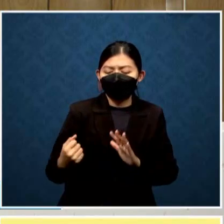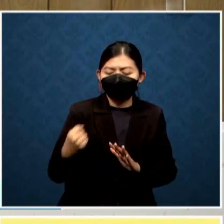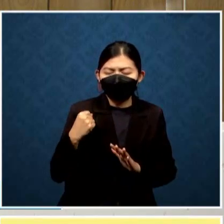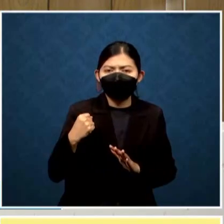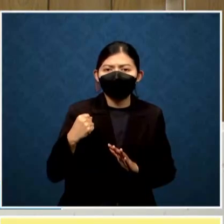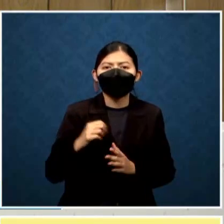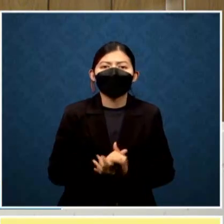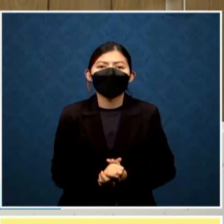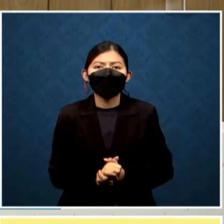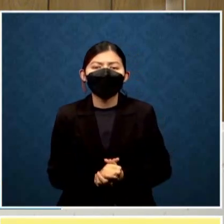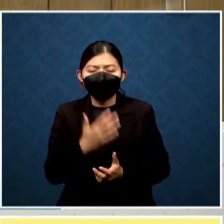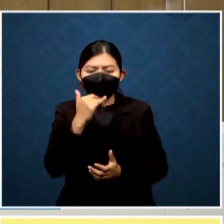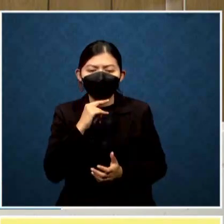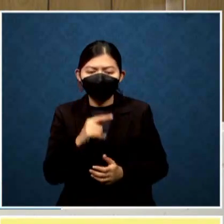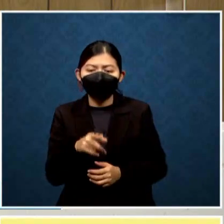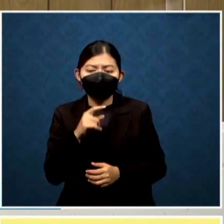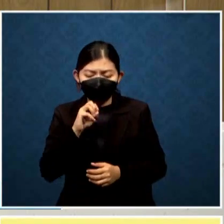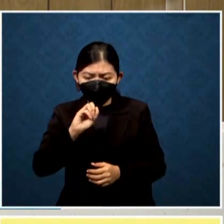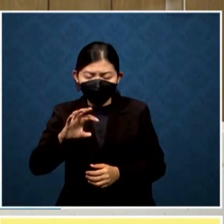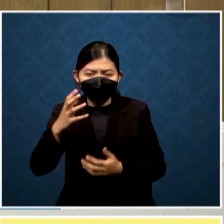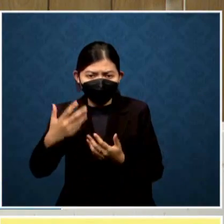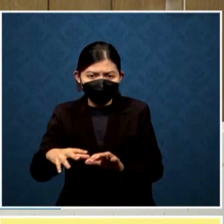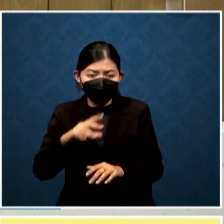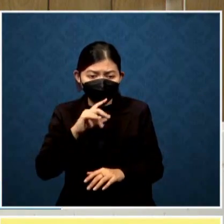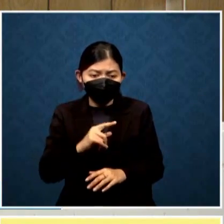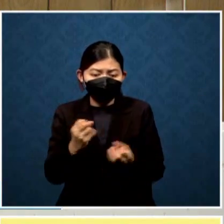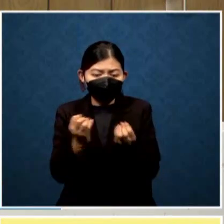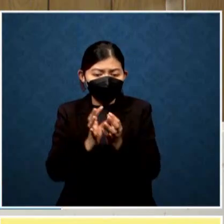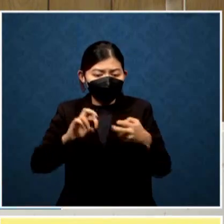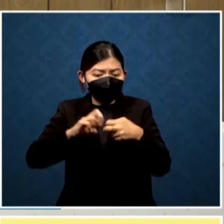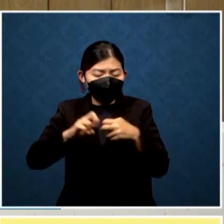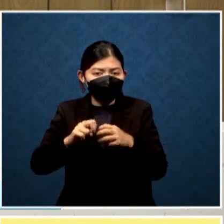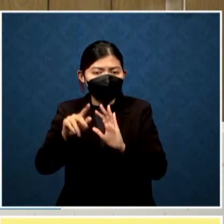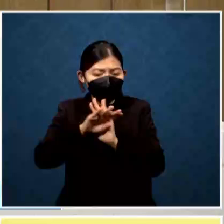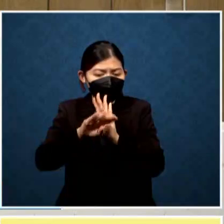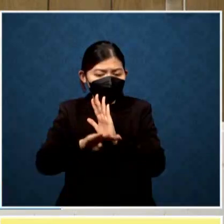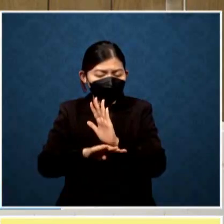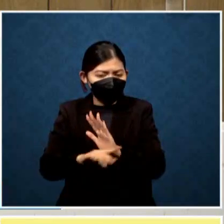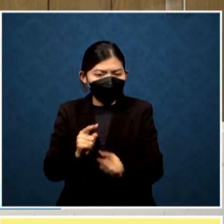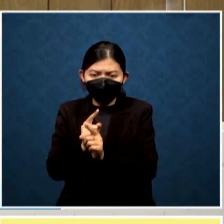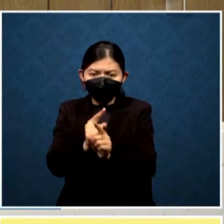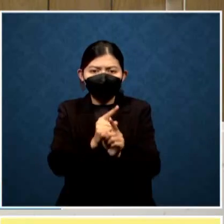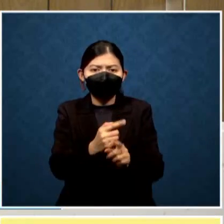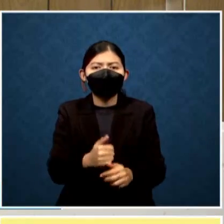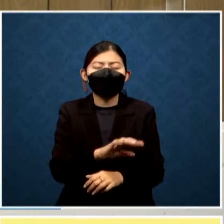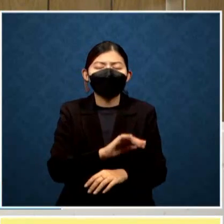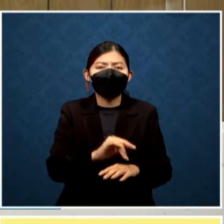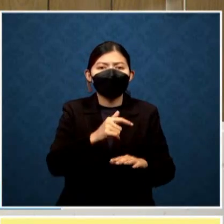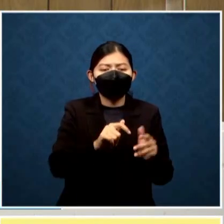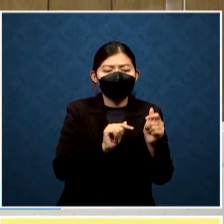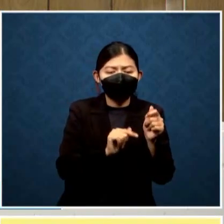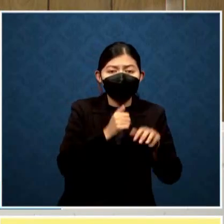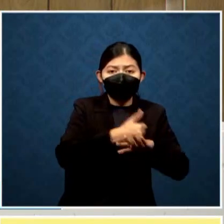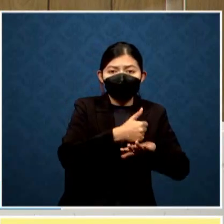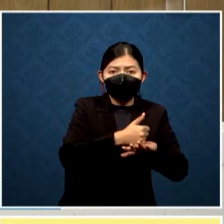เพราะผมได้สั่งแนวทางไปแล้วนะครับเมื่อเกิดเหตุการณ์ขึ้นก็ต้องดำเนินการอย่างเข้มงวดแม้ว่าในอำเภอคนท่านนี้ขณะ